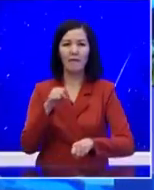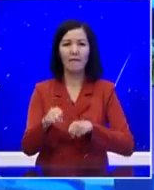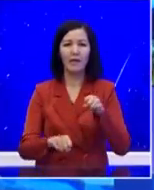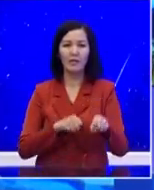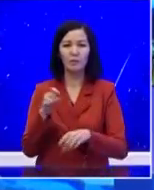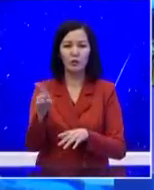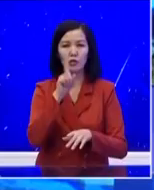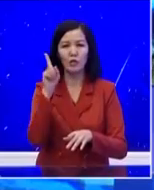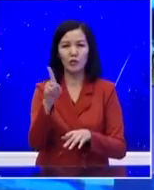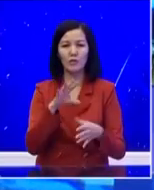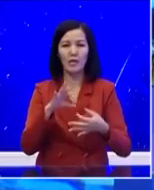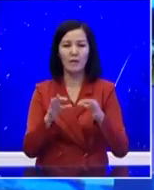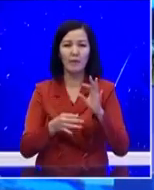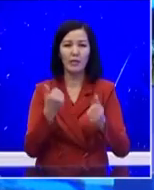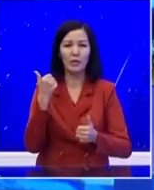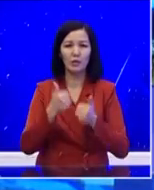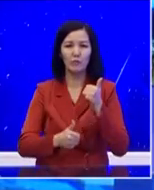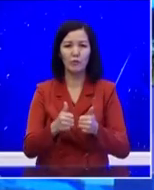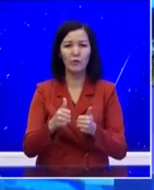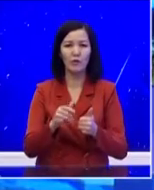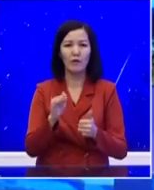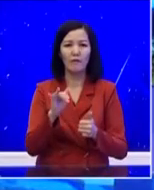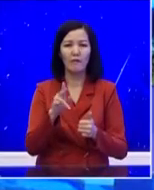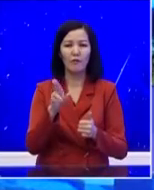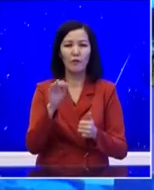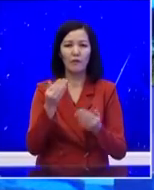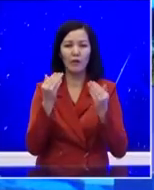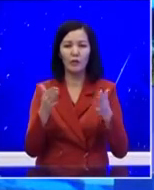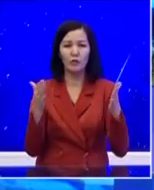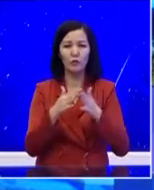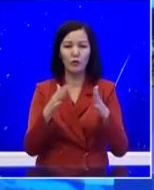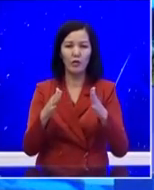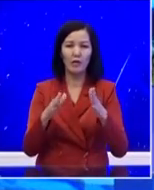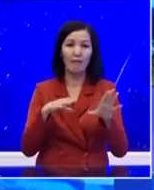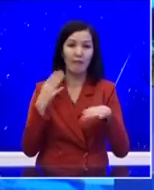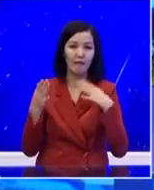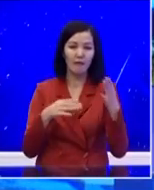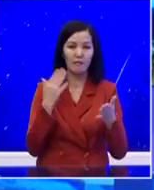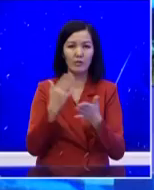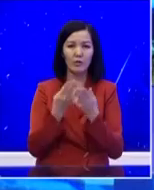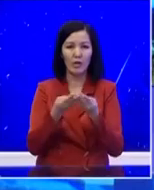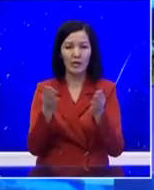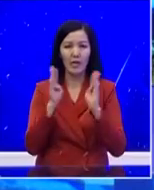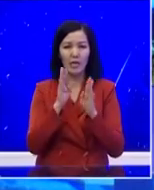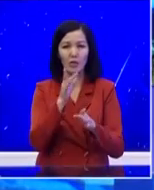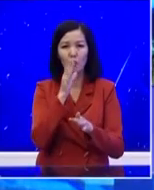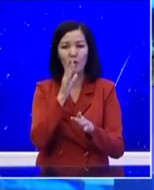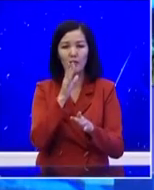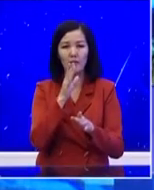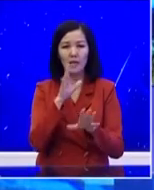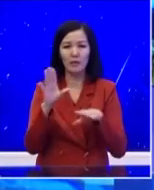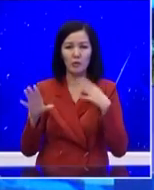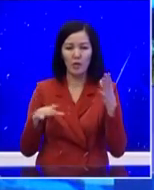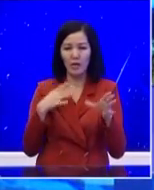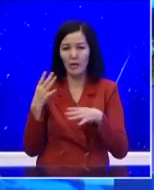Велоспорттан жасөспірімдер арасында олимпиада чемпионы Евгений Федоров қазір үйде дайындалып жатыр. Ол карантин уақытында